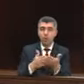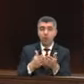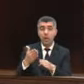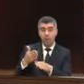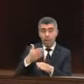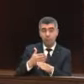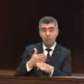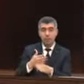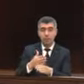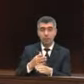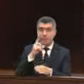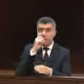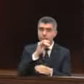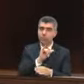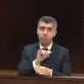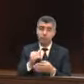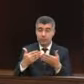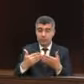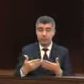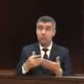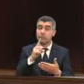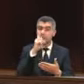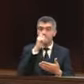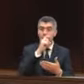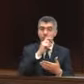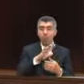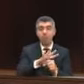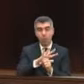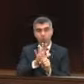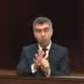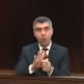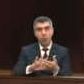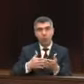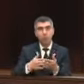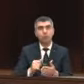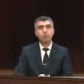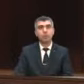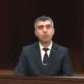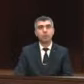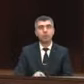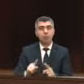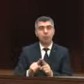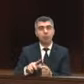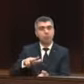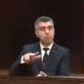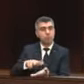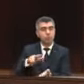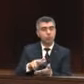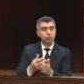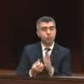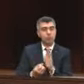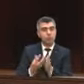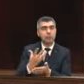طابع جزئي وتقني، فالأزمة والضغط ديالها جعلتنا أننا نعتمد واحد المقاربة